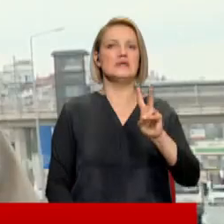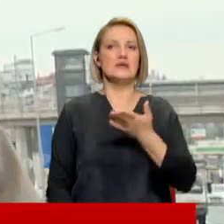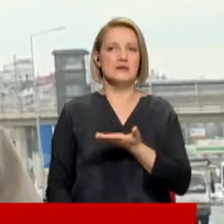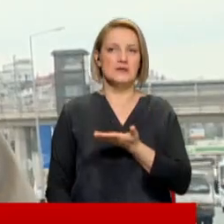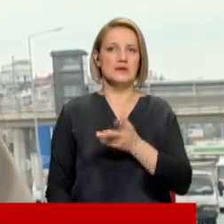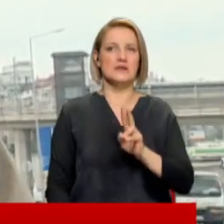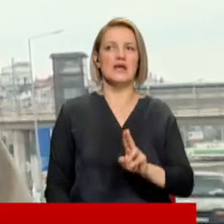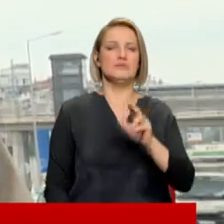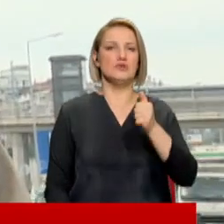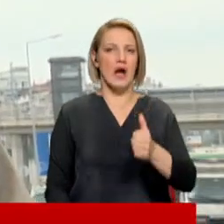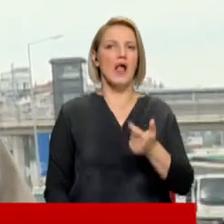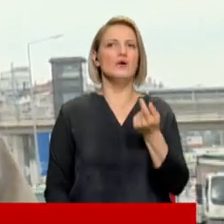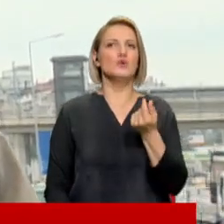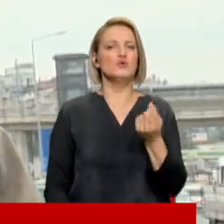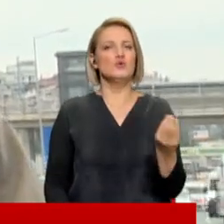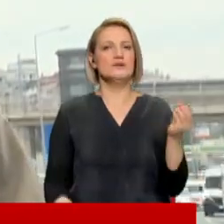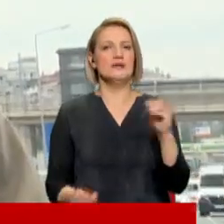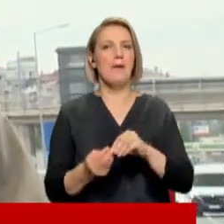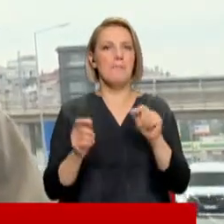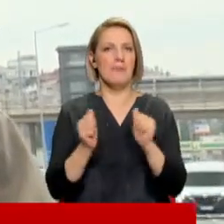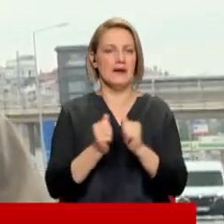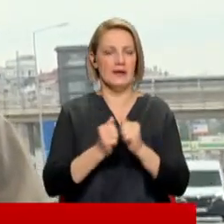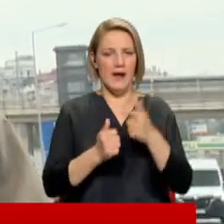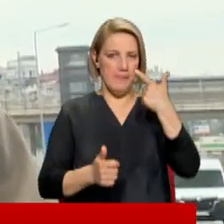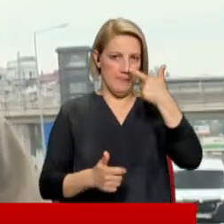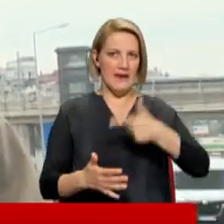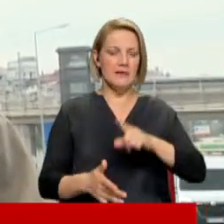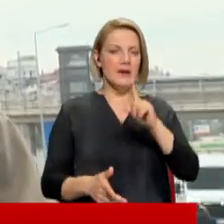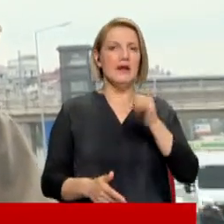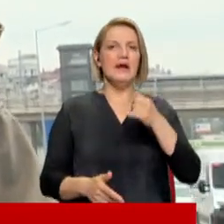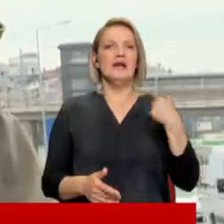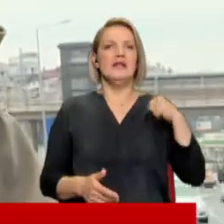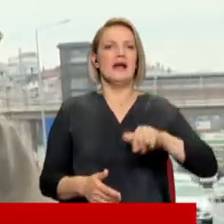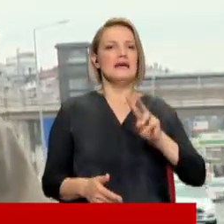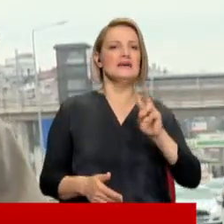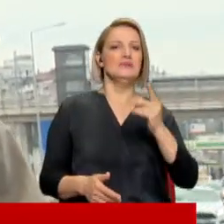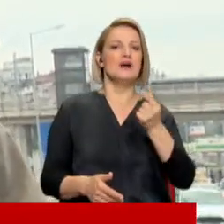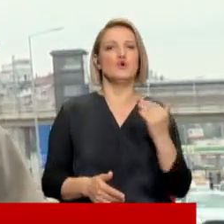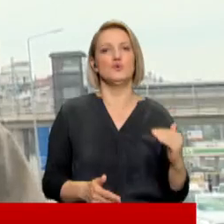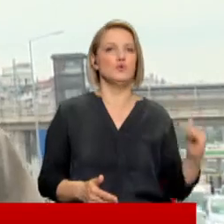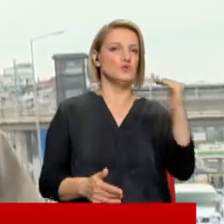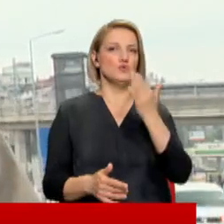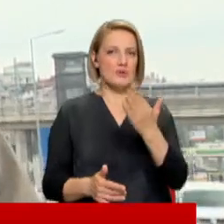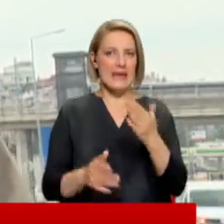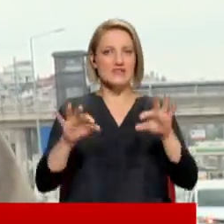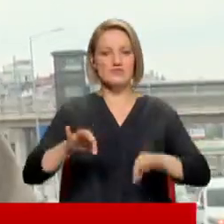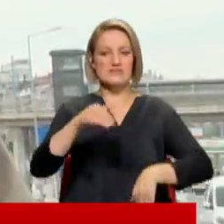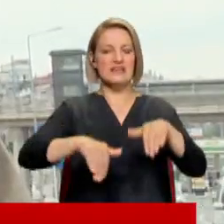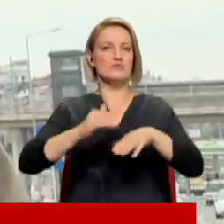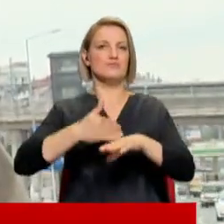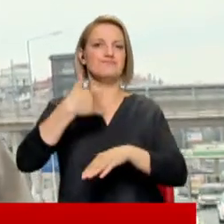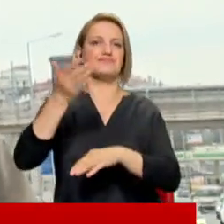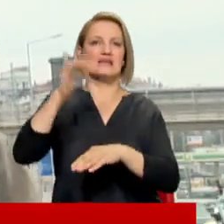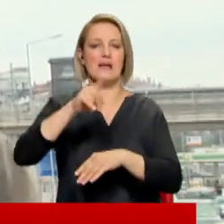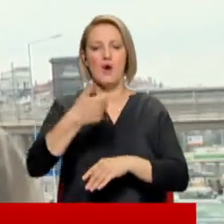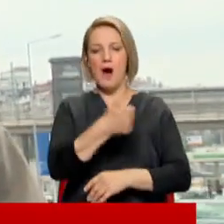görüyorum. 76 kuruşluk zamla birlikte benzinin litresi yeniden 20 liranın üzerine çıkmıştı. Şimdi seçim sonrası